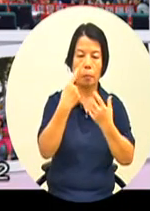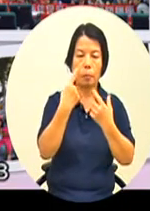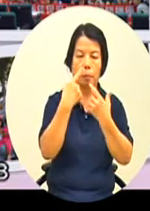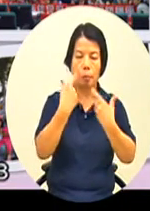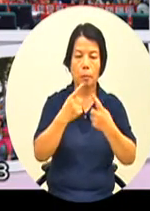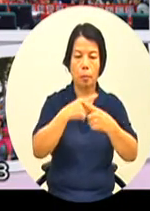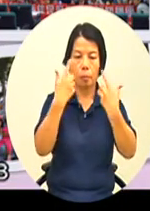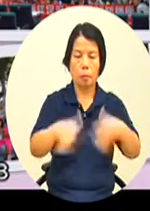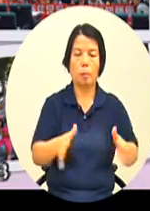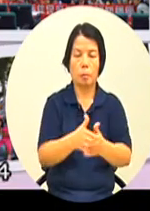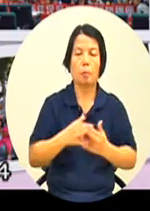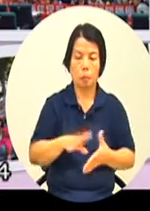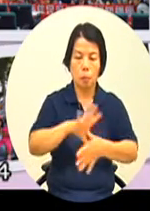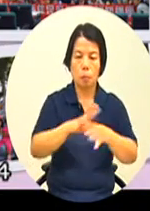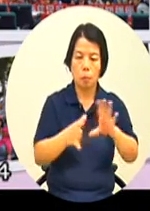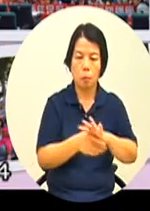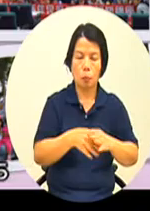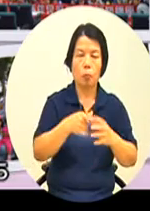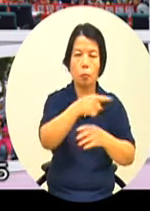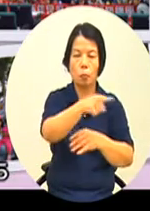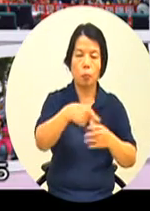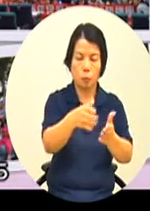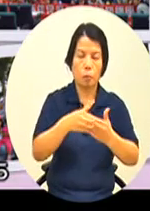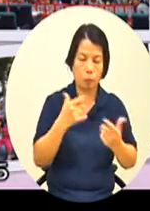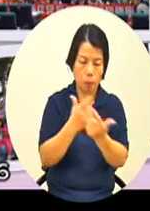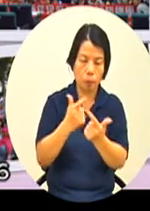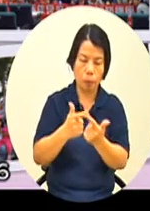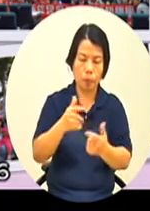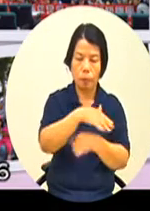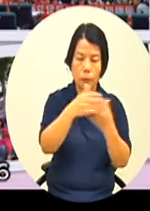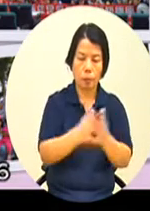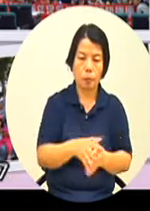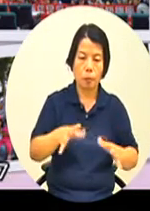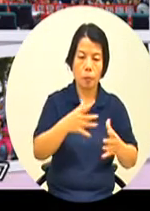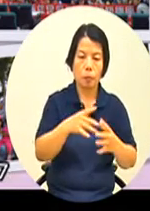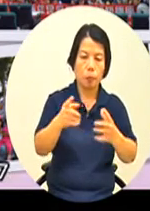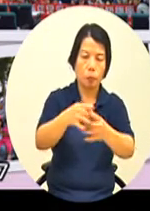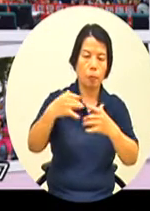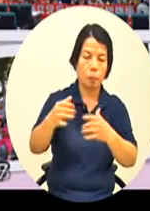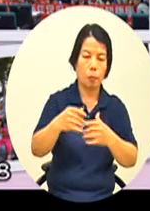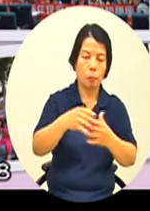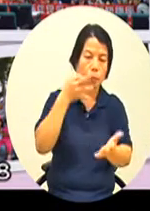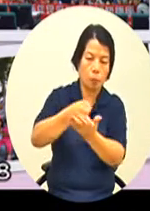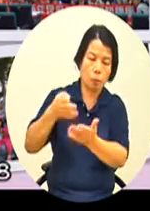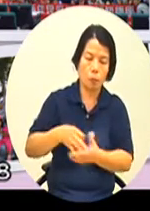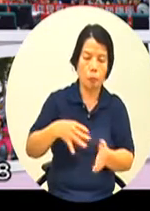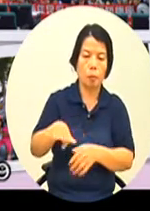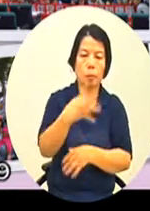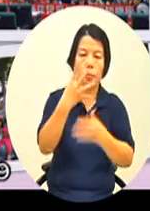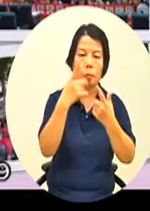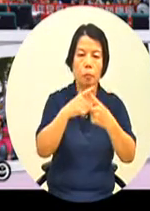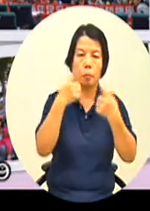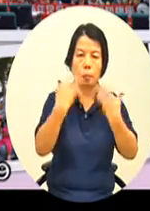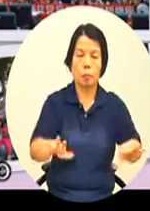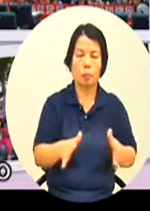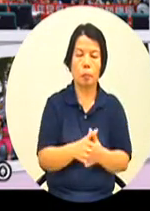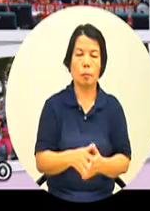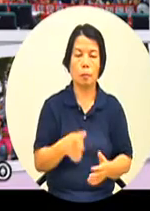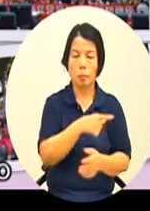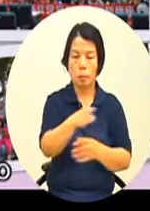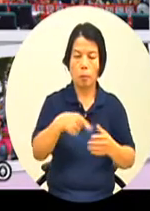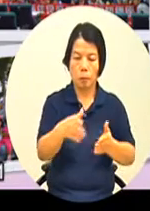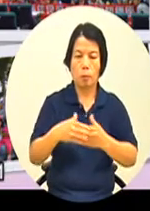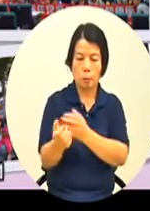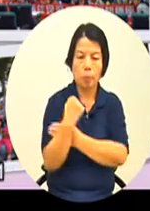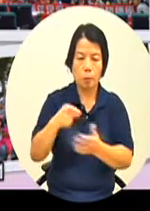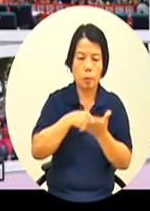民业务文化的讲习，也办理了市场，一共也有400多名新住民及其家属参加。那同时我们也积极的